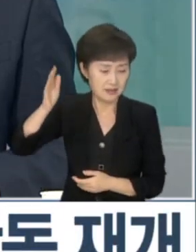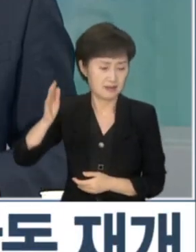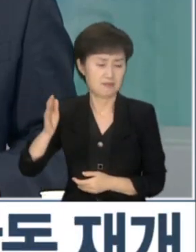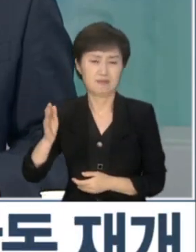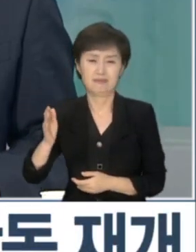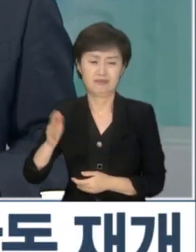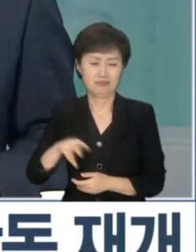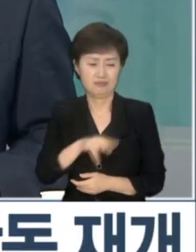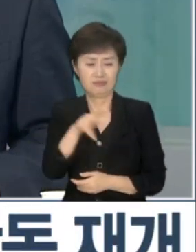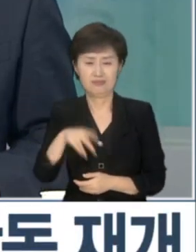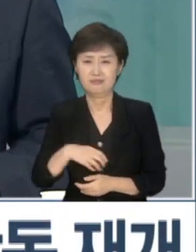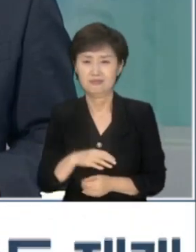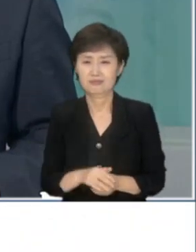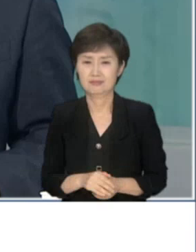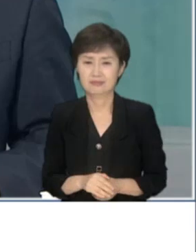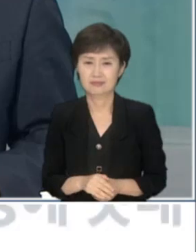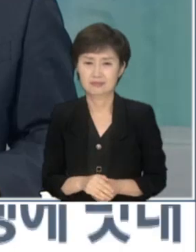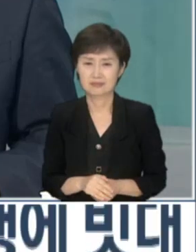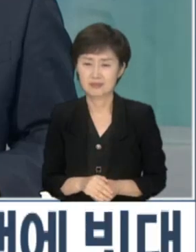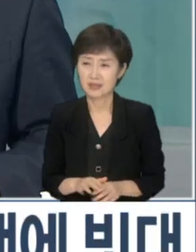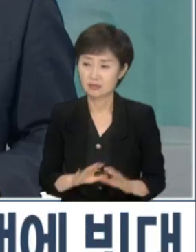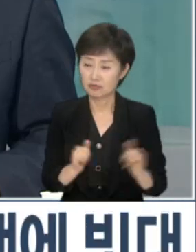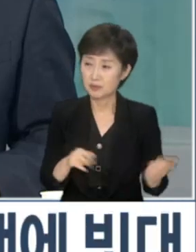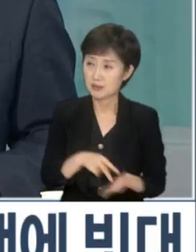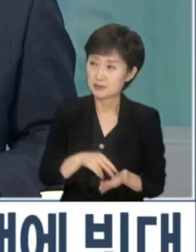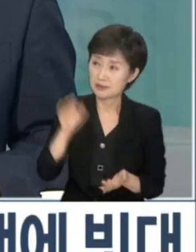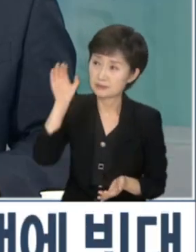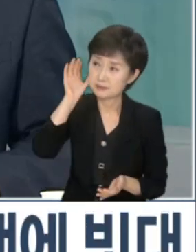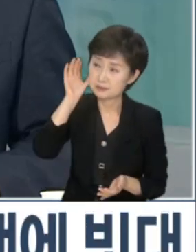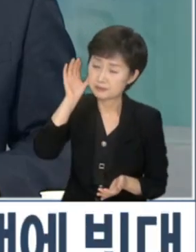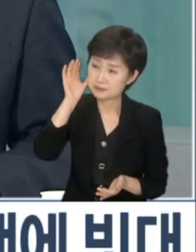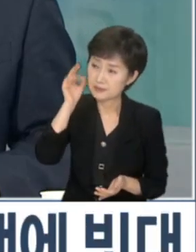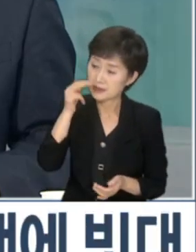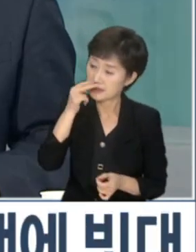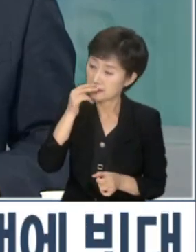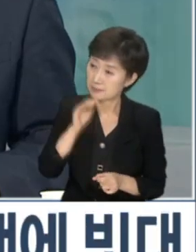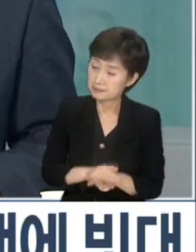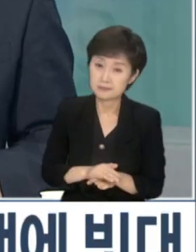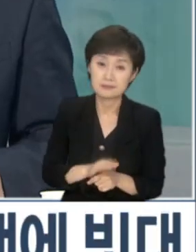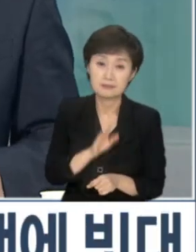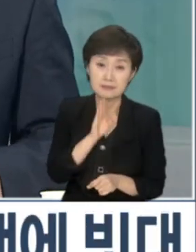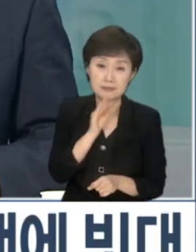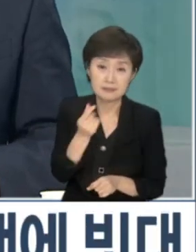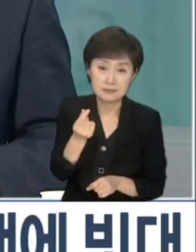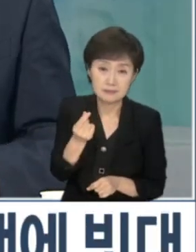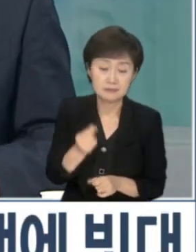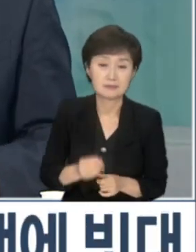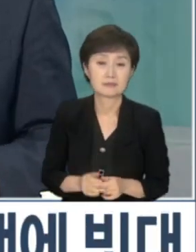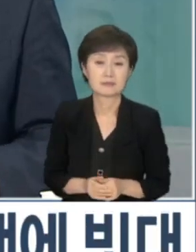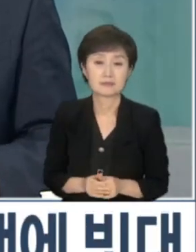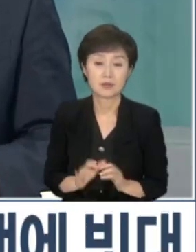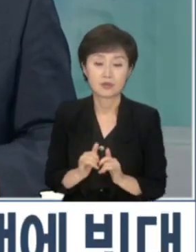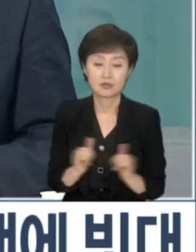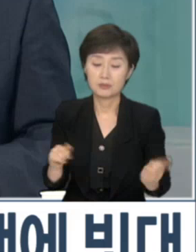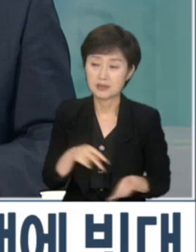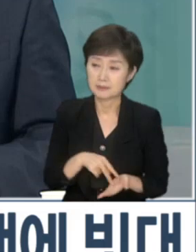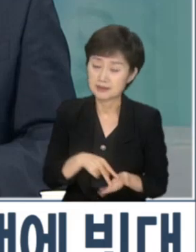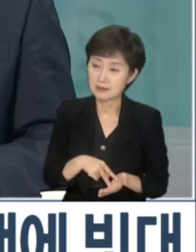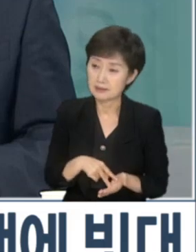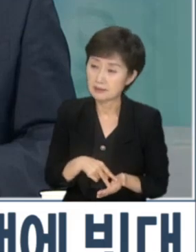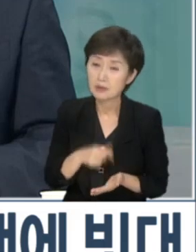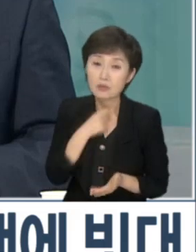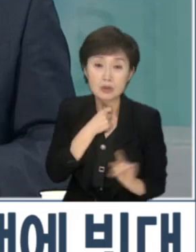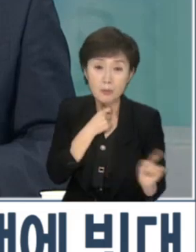우리 그것을 듣는 우리 국민들은 심정이 어떻겠습니까 그래서 국민들에게 반성하는